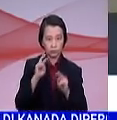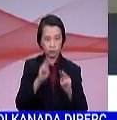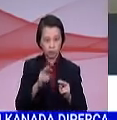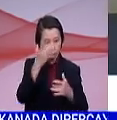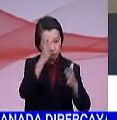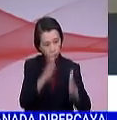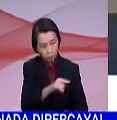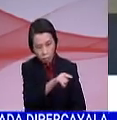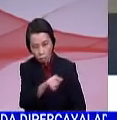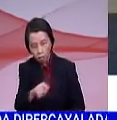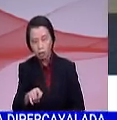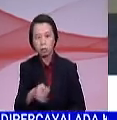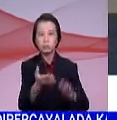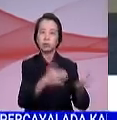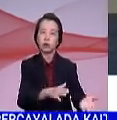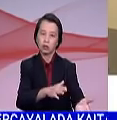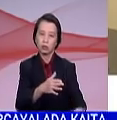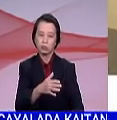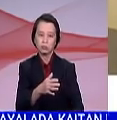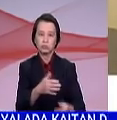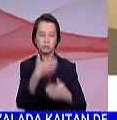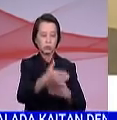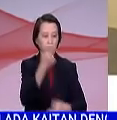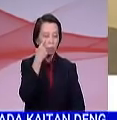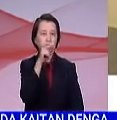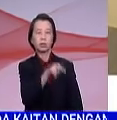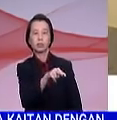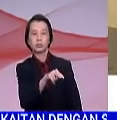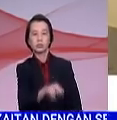pesakit COVID-19 meninggal dunia di depan matanya.